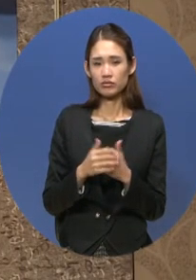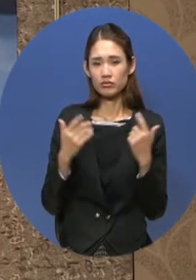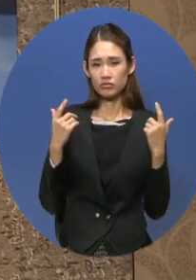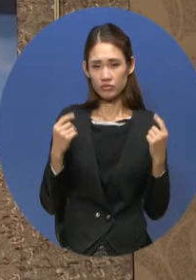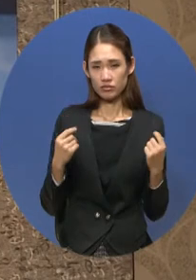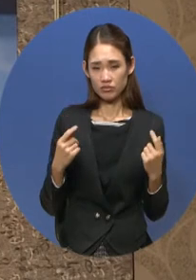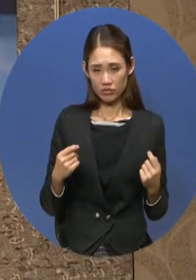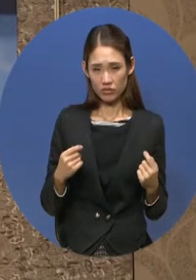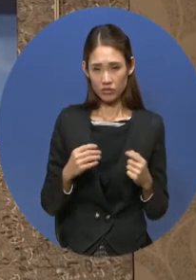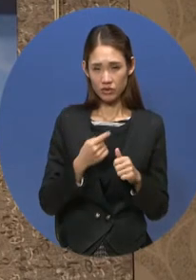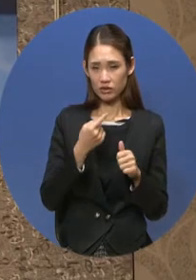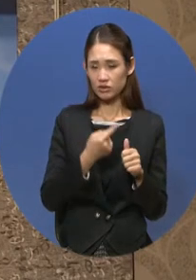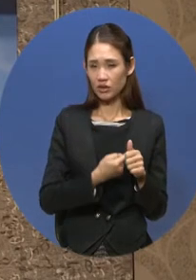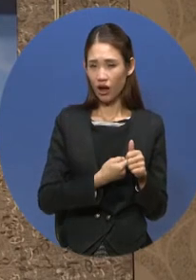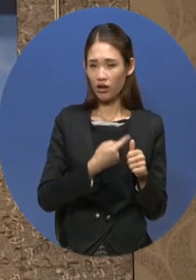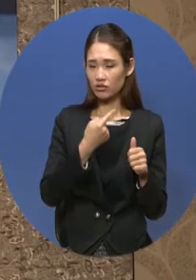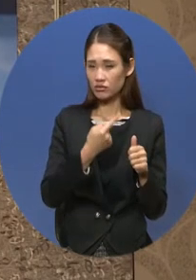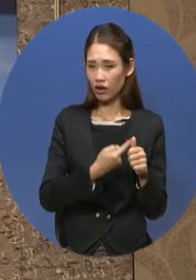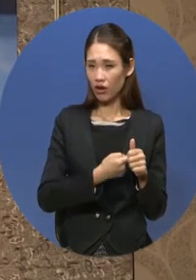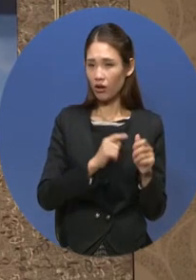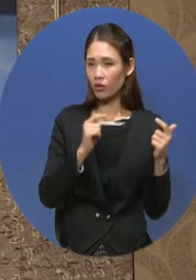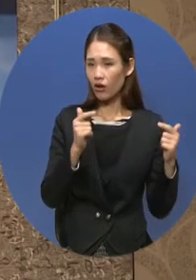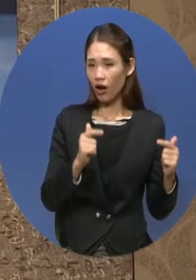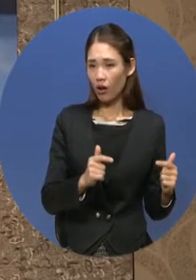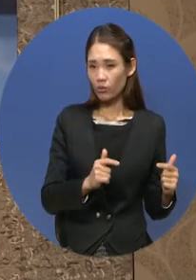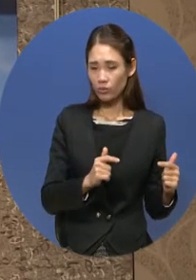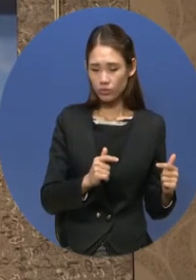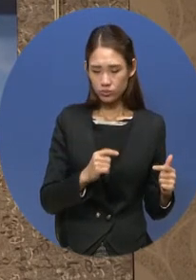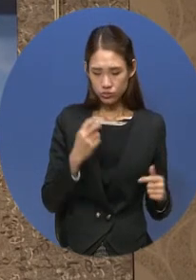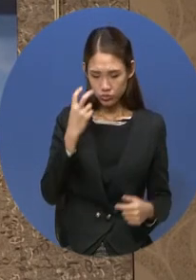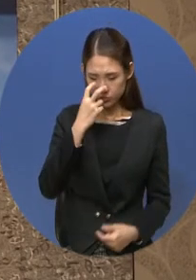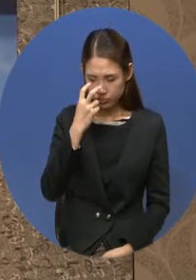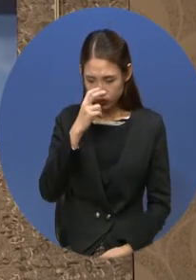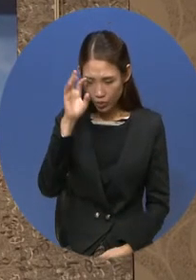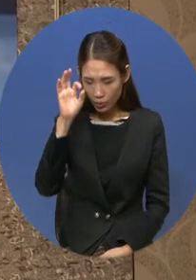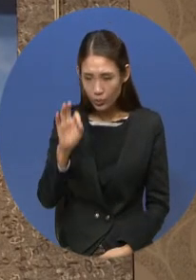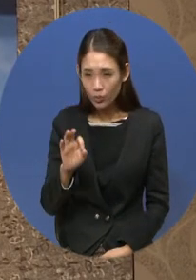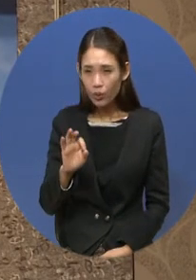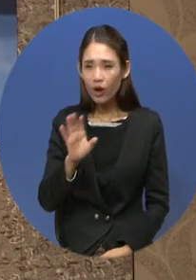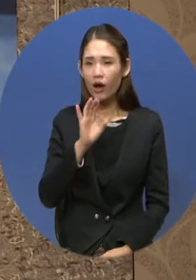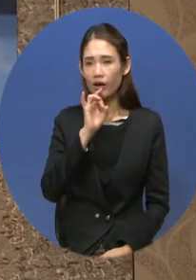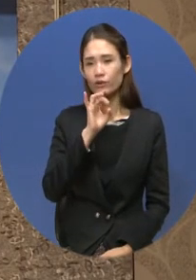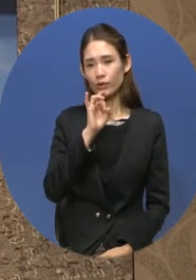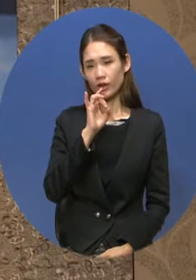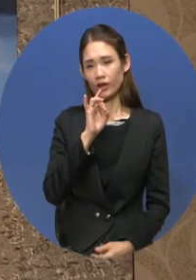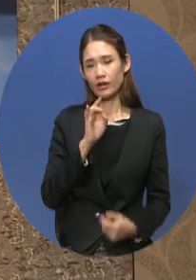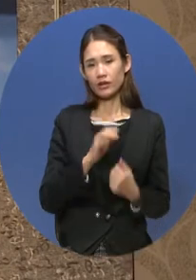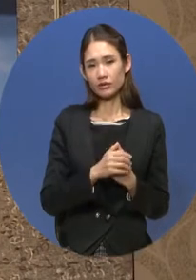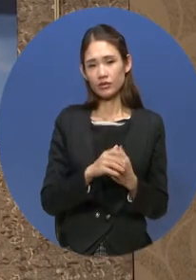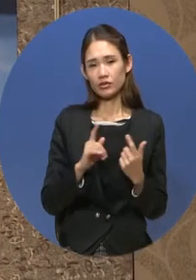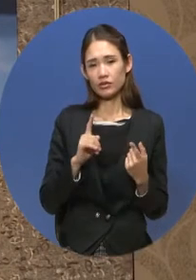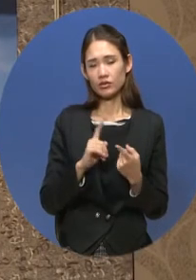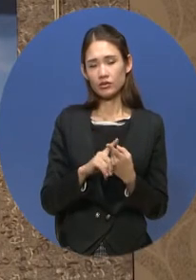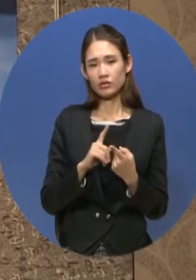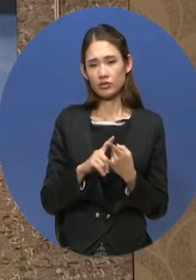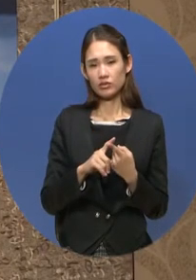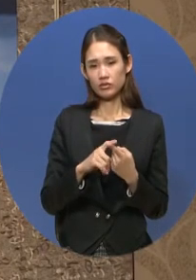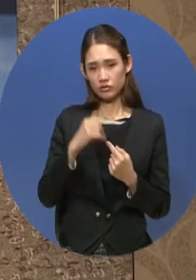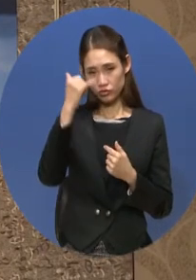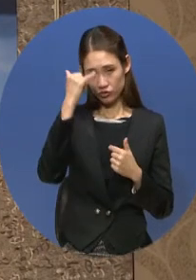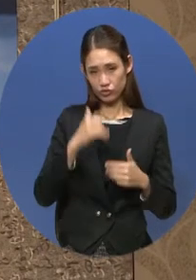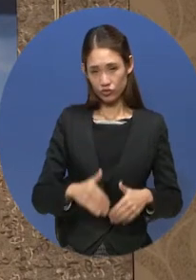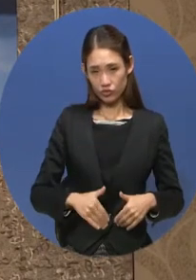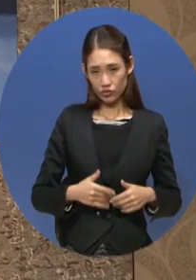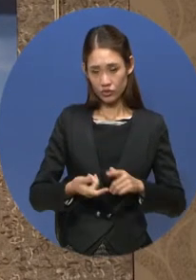이렇게 그냥 자연 감소가 되는 걸 보고만 있으면은 안될것 같다라는 생각이 들고요. 또 거기에 대해서 우리